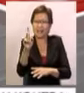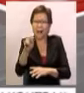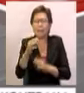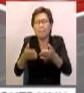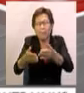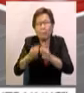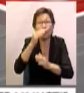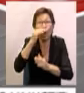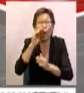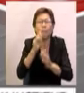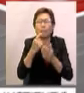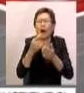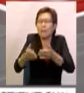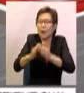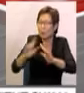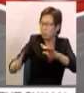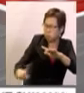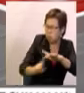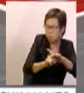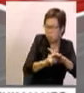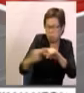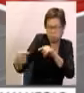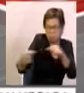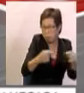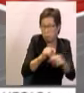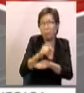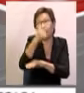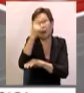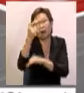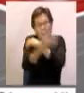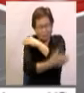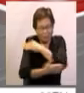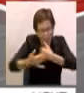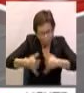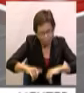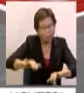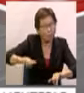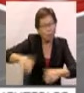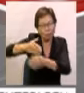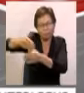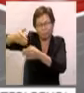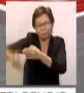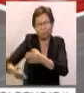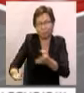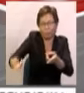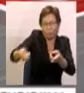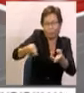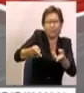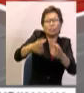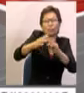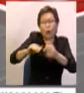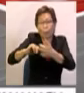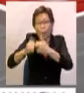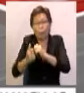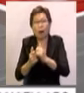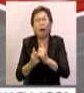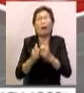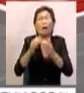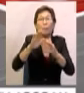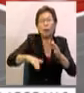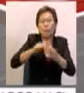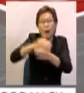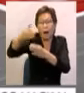agar tidak menimbulkan keadaan yang lebih tegang kerana negara masih belum selesai menangani isu berkaitan insiden kuil